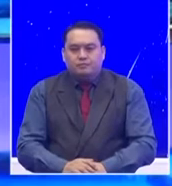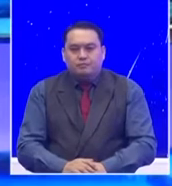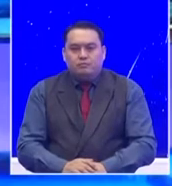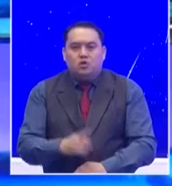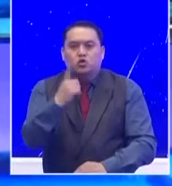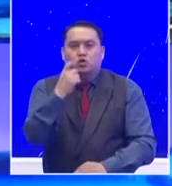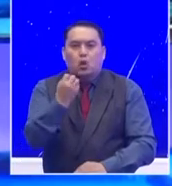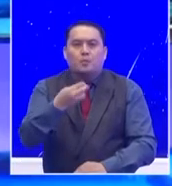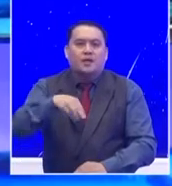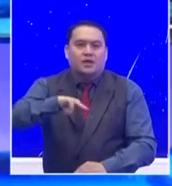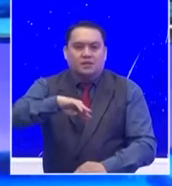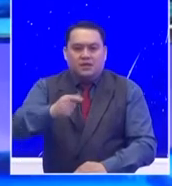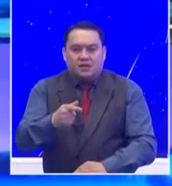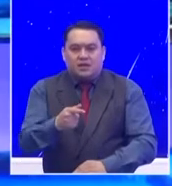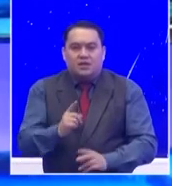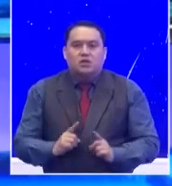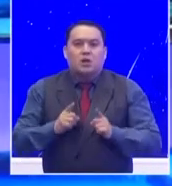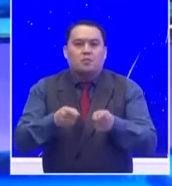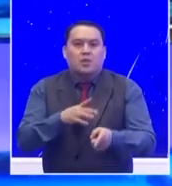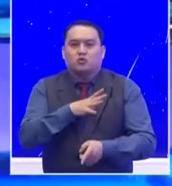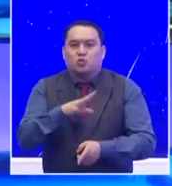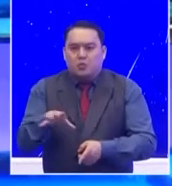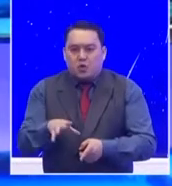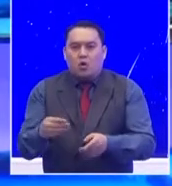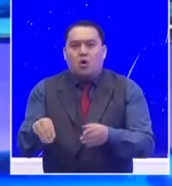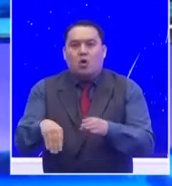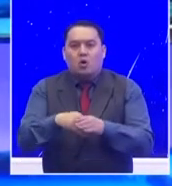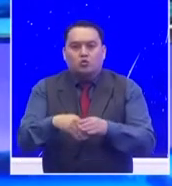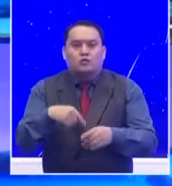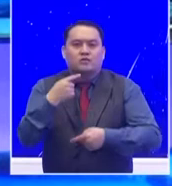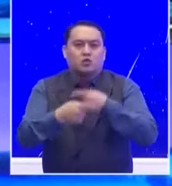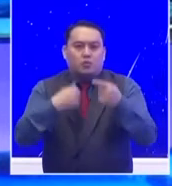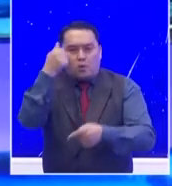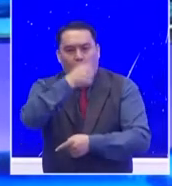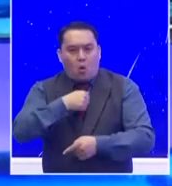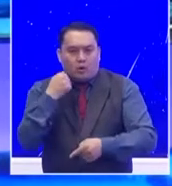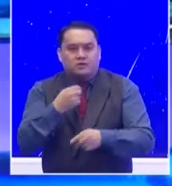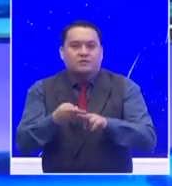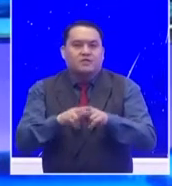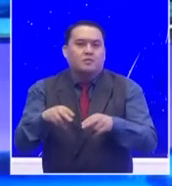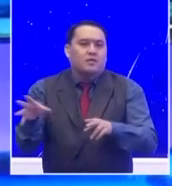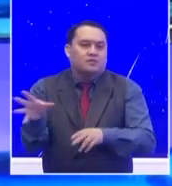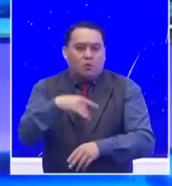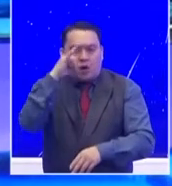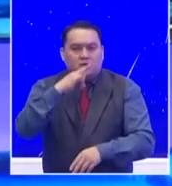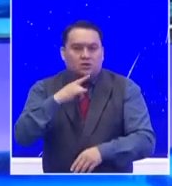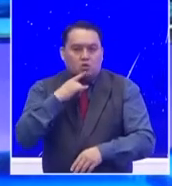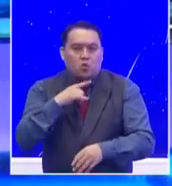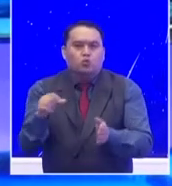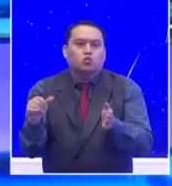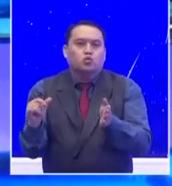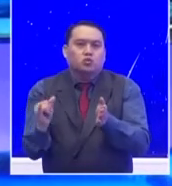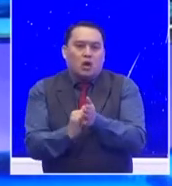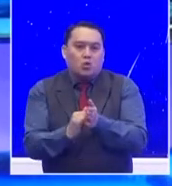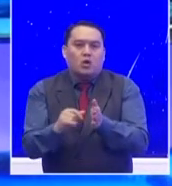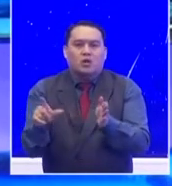Порядка 100 миллиардов тенге недопоступлений в государственную казну ожидается в текущем году по всей стране. Причина – установление